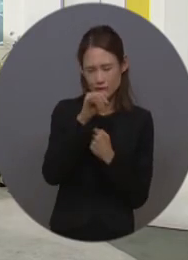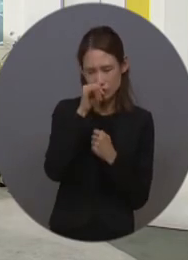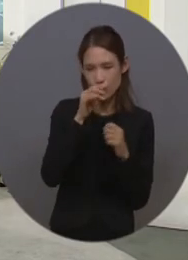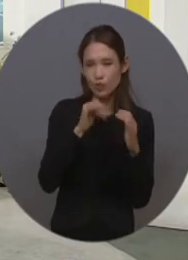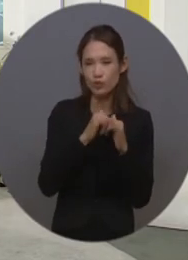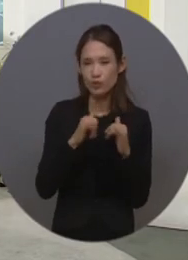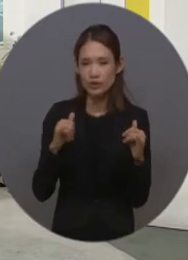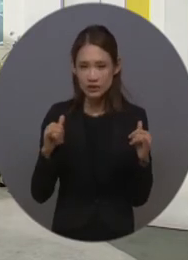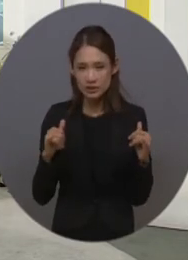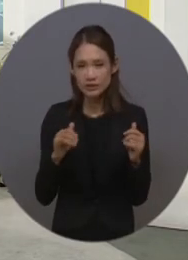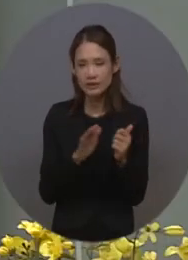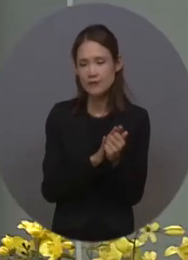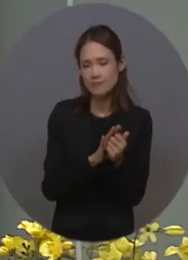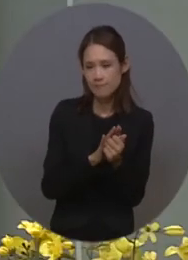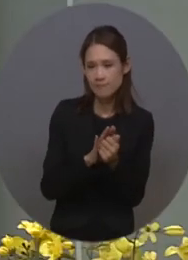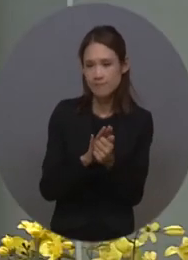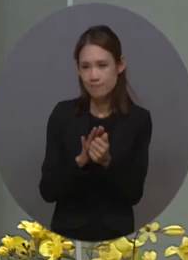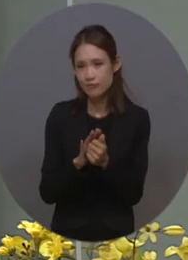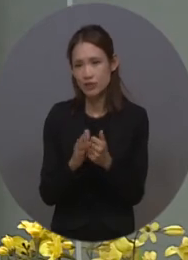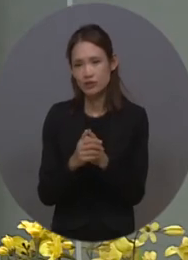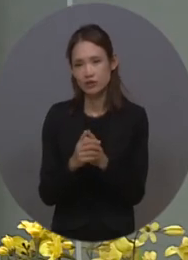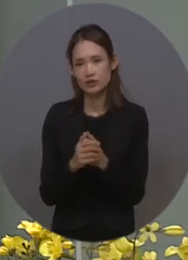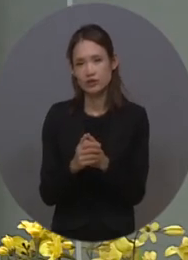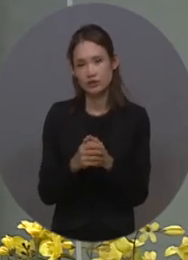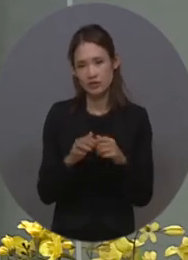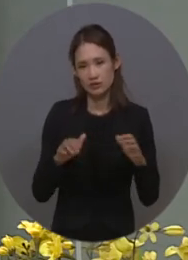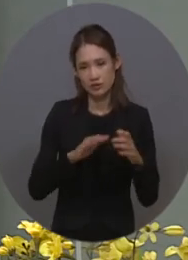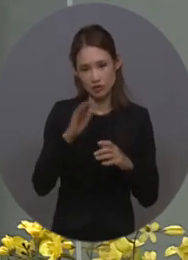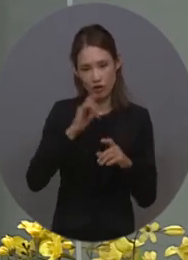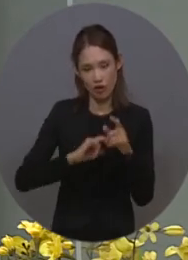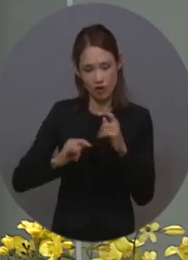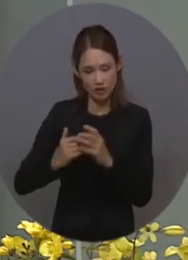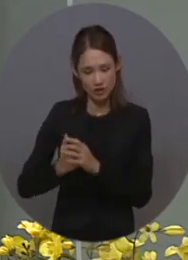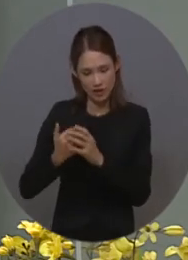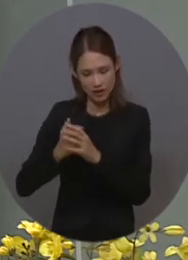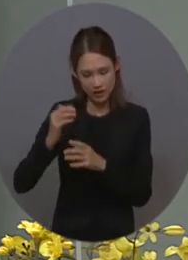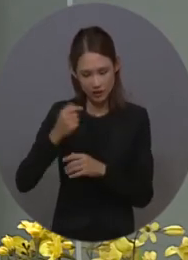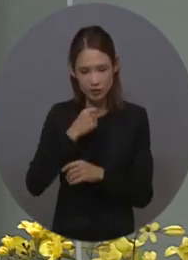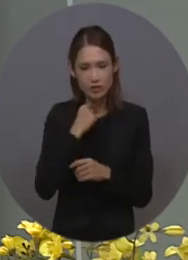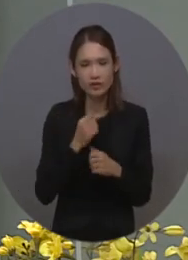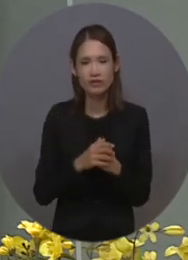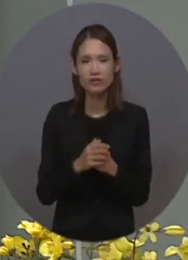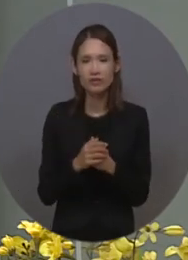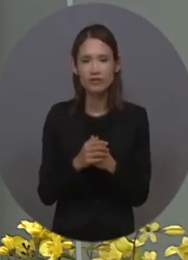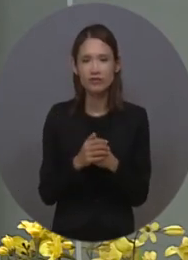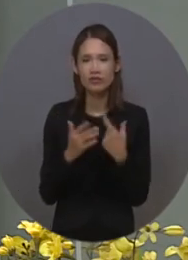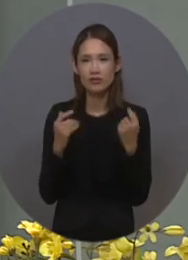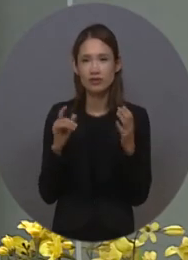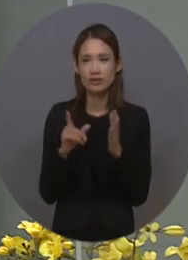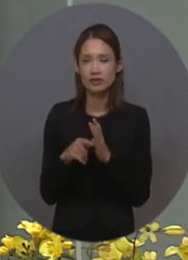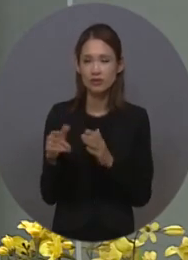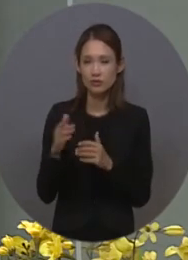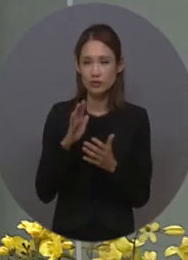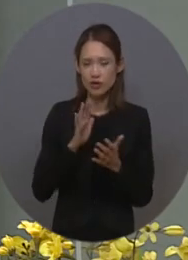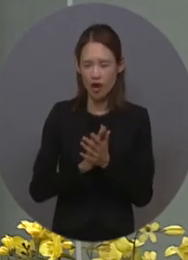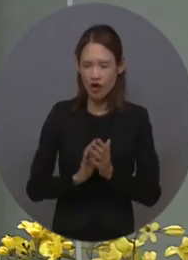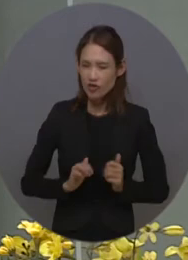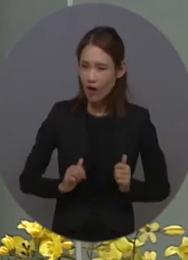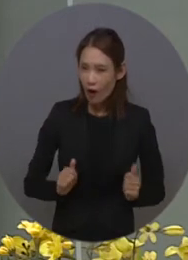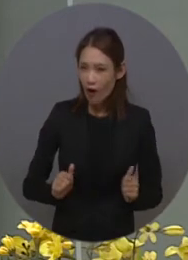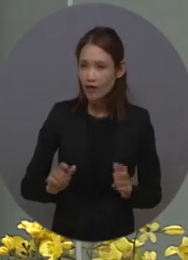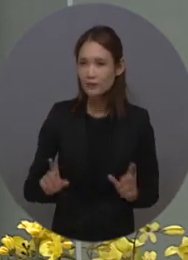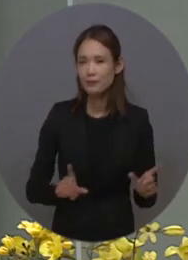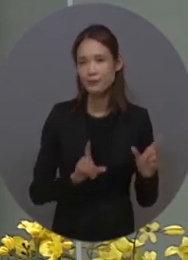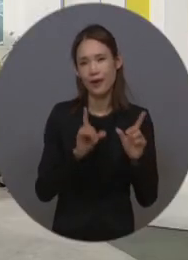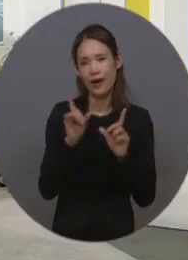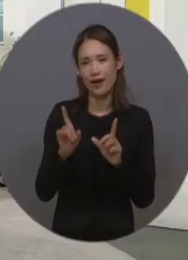국민들에게 서비스들도 하고 우리나라도 좀 더 잘 사는 나라가 돼야 되잖아요. 네. 그러면 그때부터 좀 열정이 좀 생겼을 것 같아요.